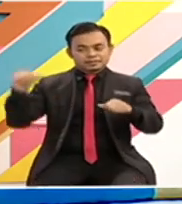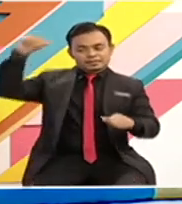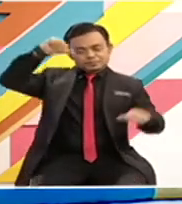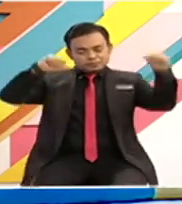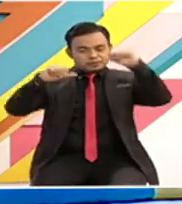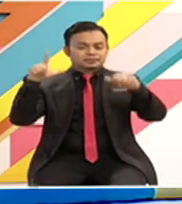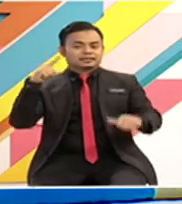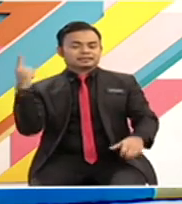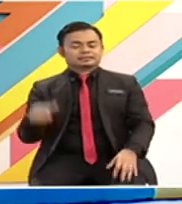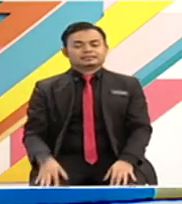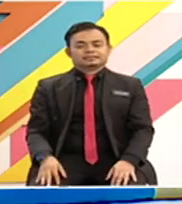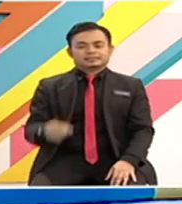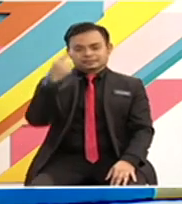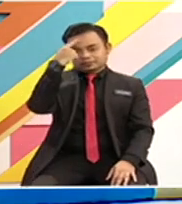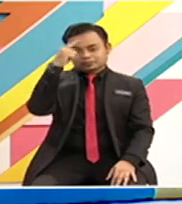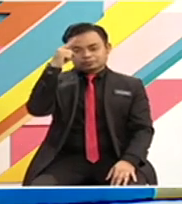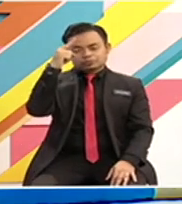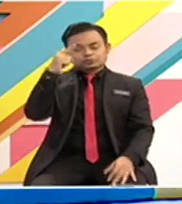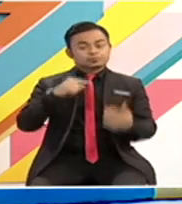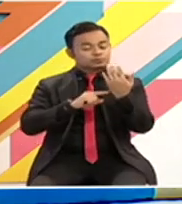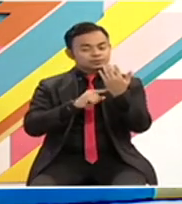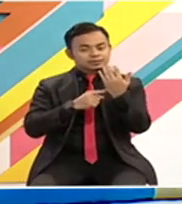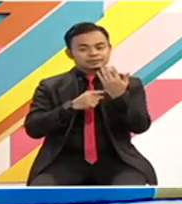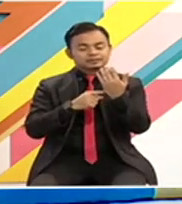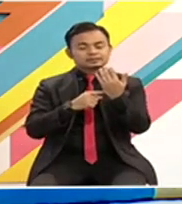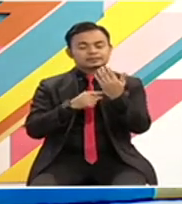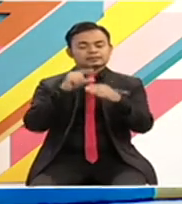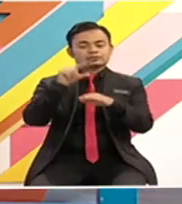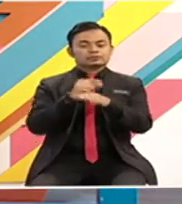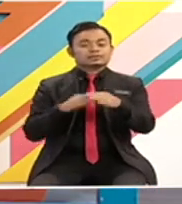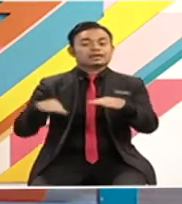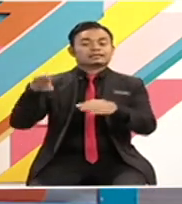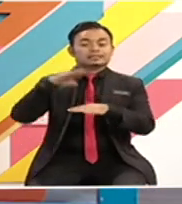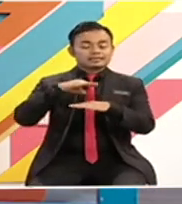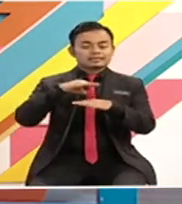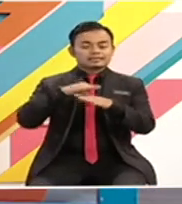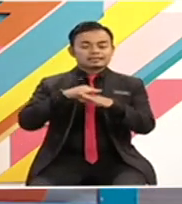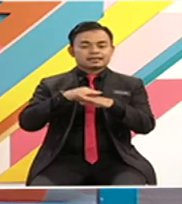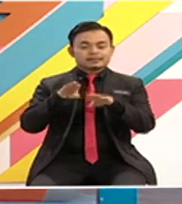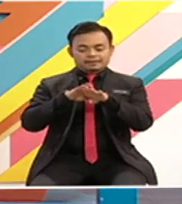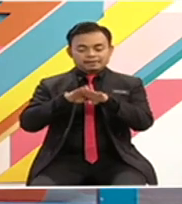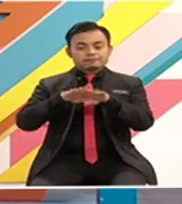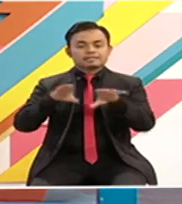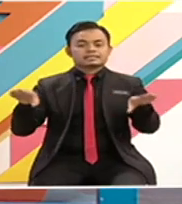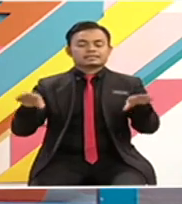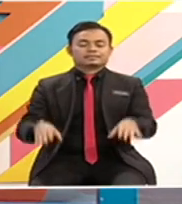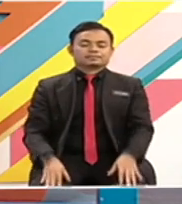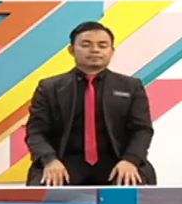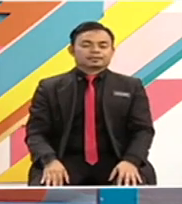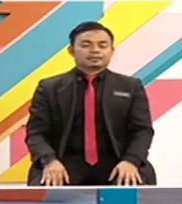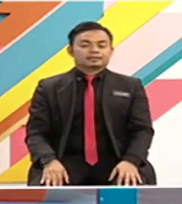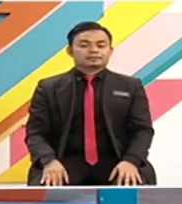Ya ini untuk permulaan untuk asas kita belajar gunakan brush dahulu jadi emoh jadi murid-murid di rumah bule juga Gmail anda singkongnya